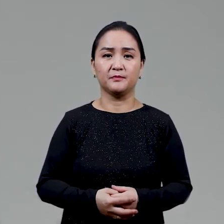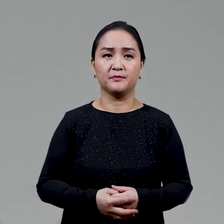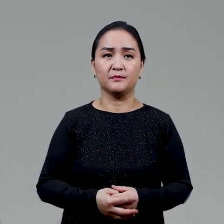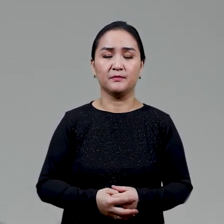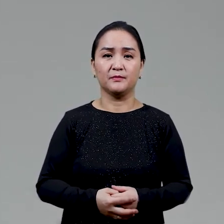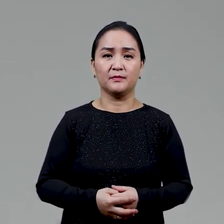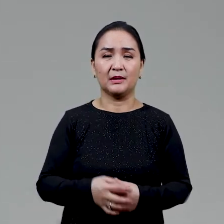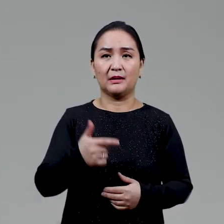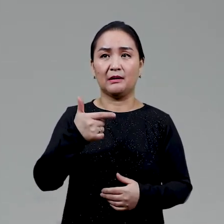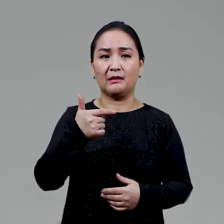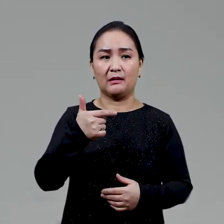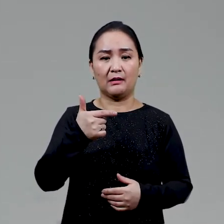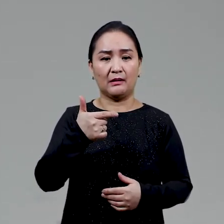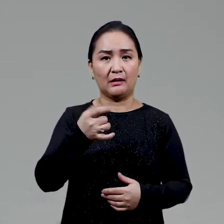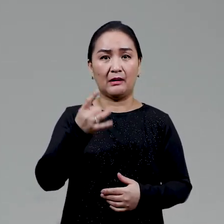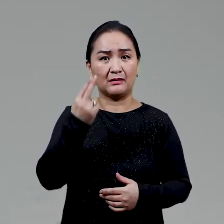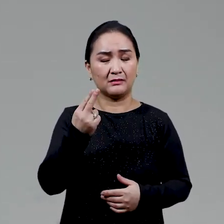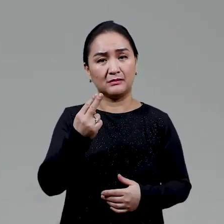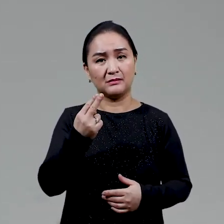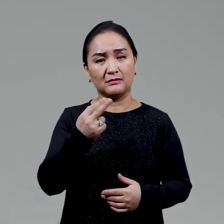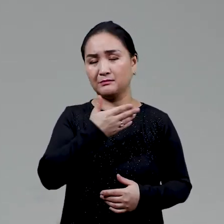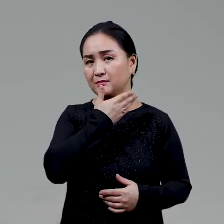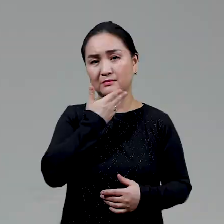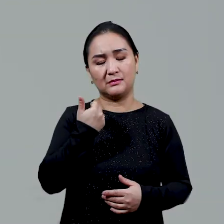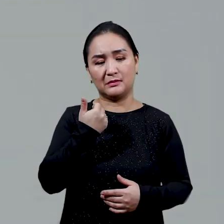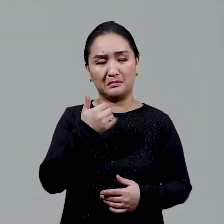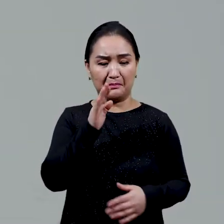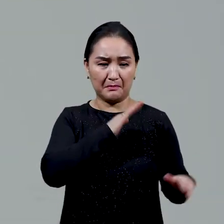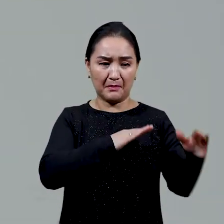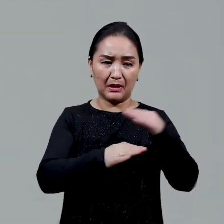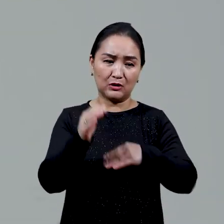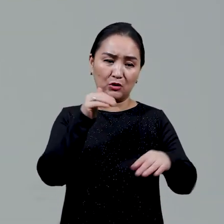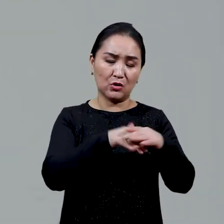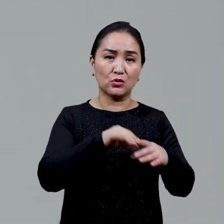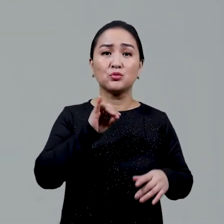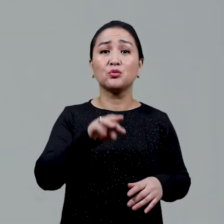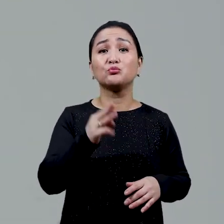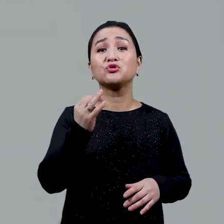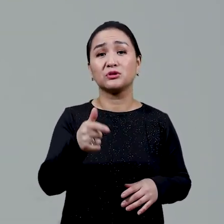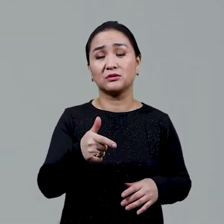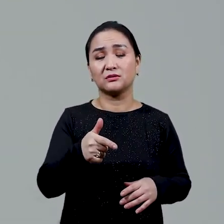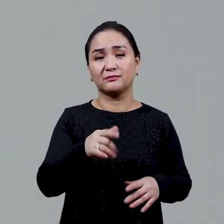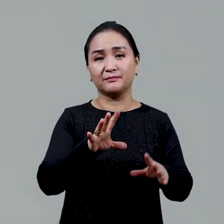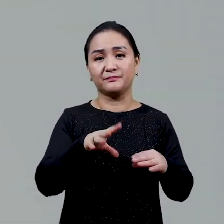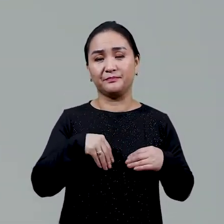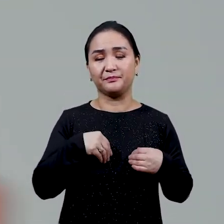Ямар ч бүр ингээд юу авах гаргалгаа авахгүй одоо ингээд юм гарц байхгүй юм гэд байдалд оруулчихдээ юм шиг санагдчихэв.